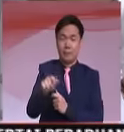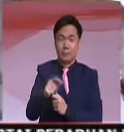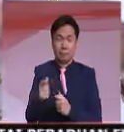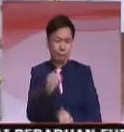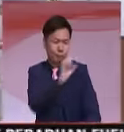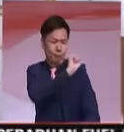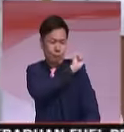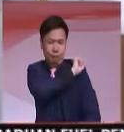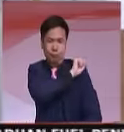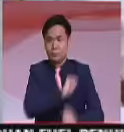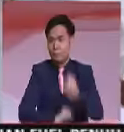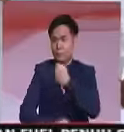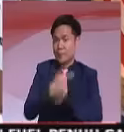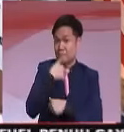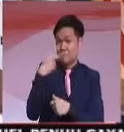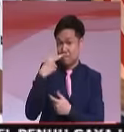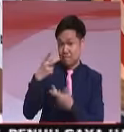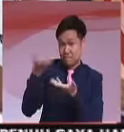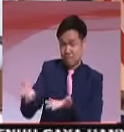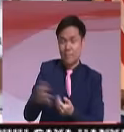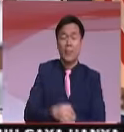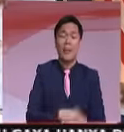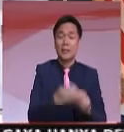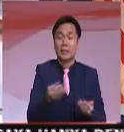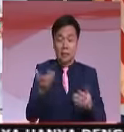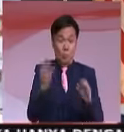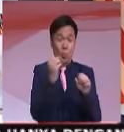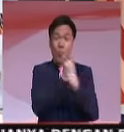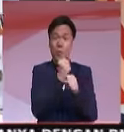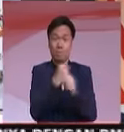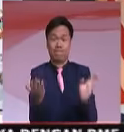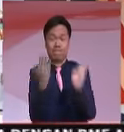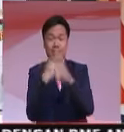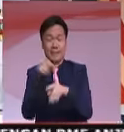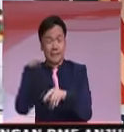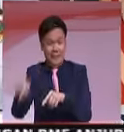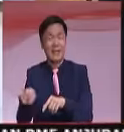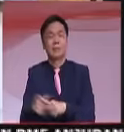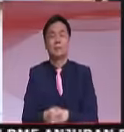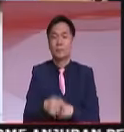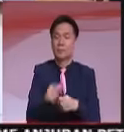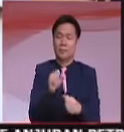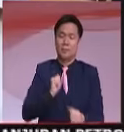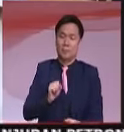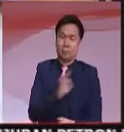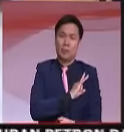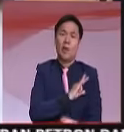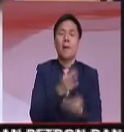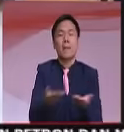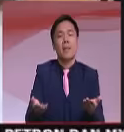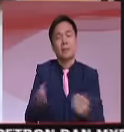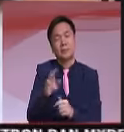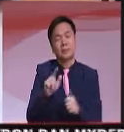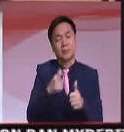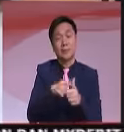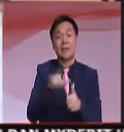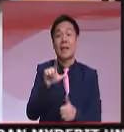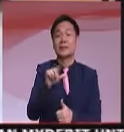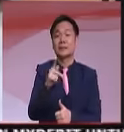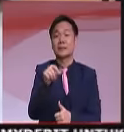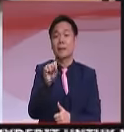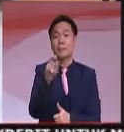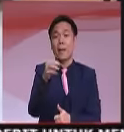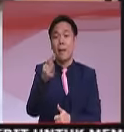diadakan pemakaian pangkat-4 pegawai dan serah tugas asisten ketua staf materiel antara Laksmana muda Datuk Muhammad